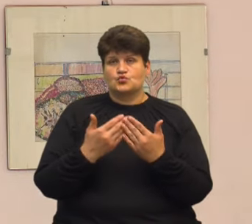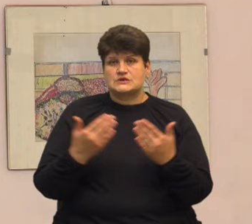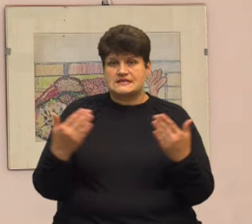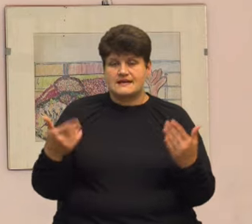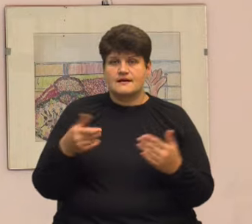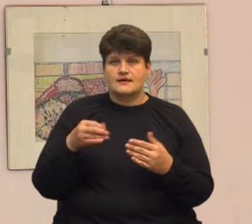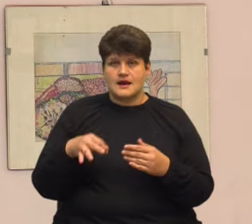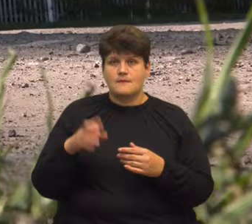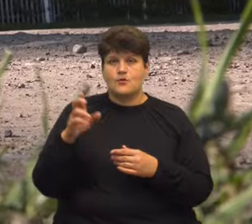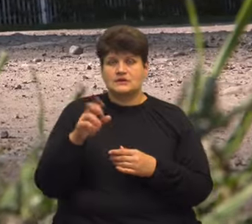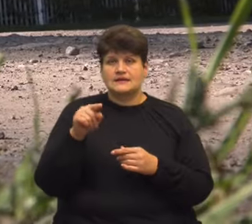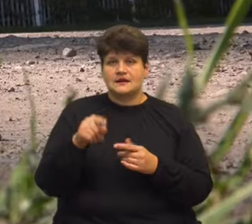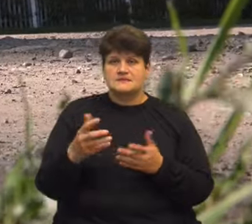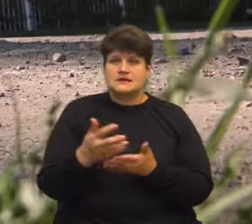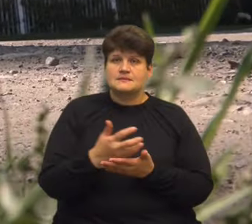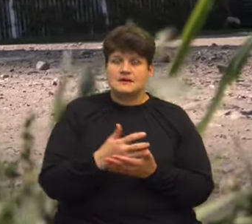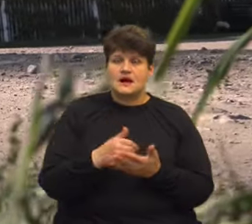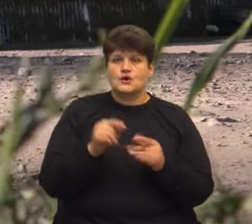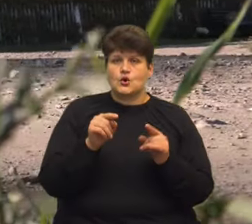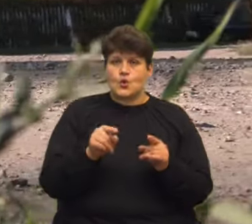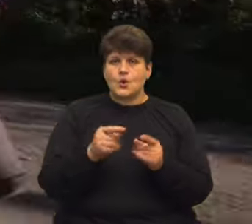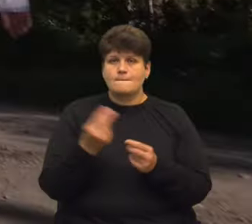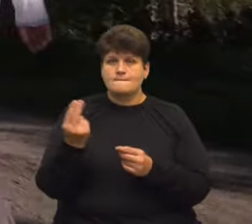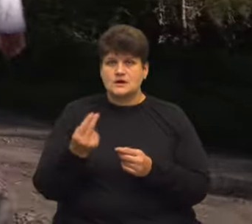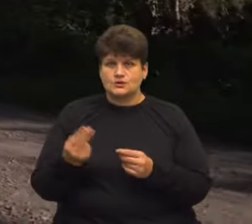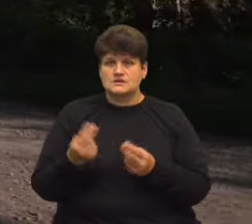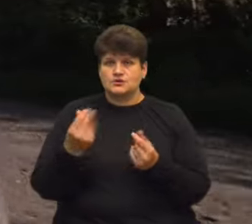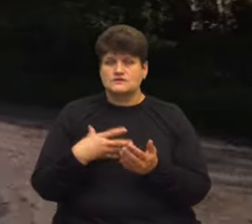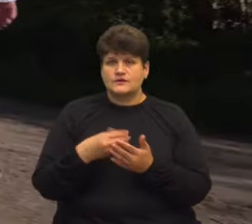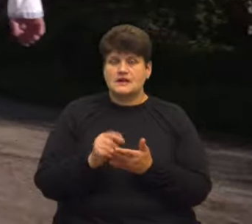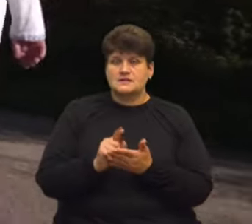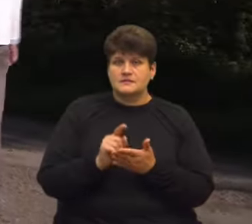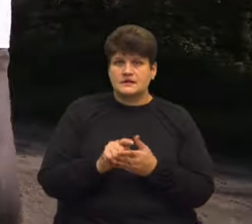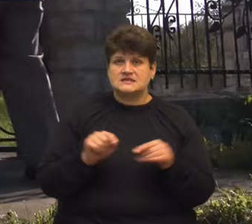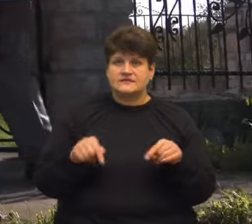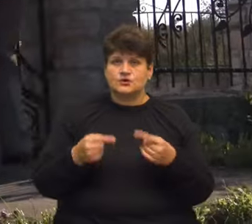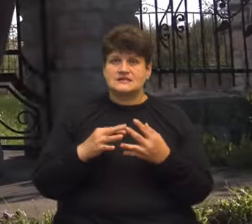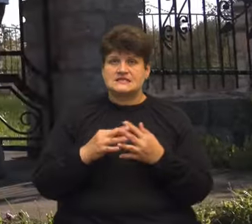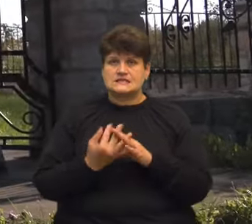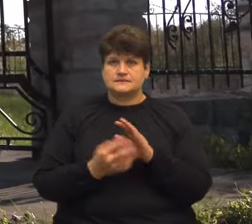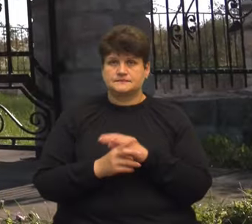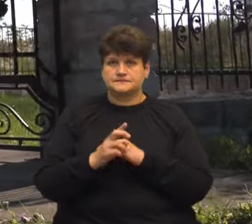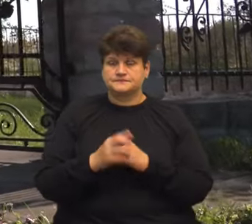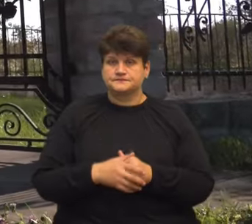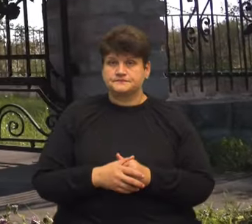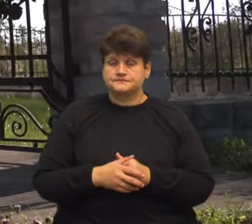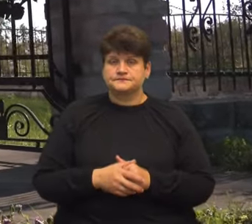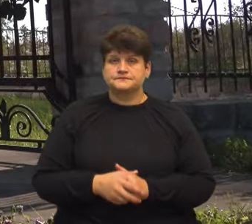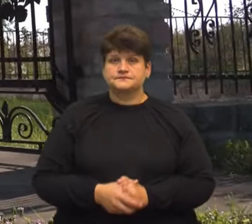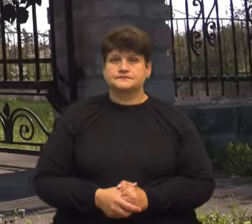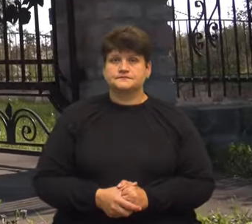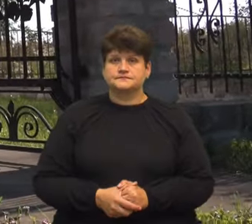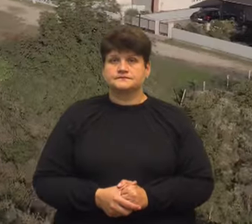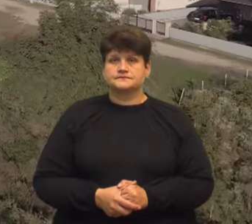дисидент зберігає його малюнки. Крім того, за гроші з власної пенсії Микола Горбаль відновлює сільський храм. Максим Сказків, Ірина